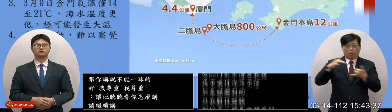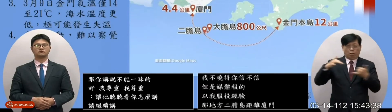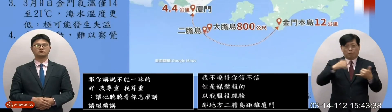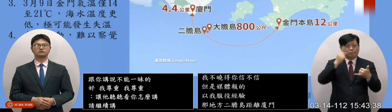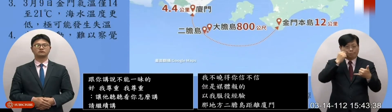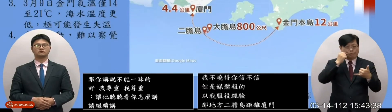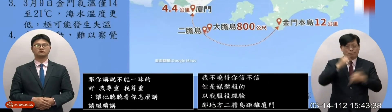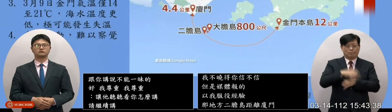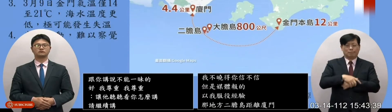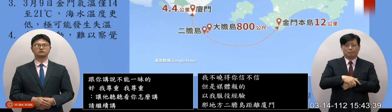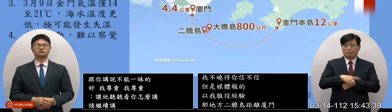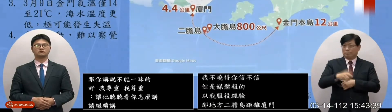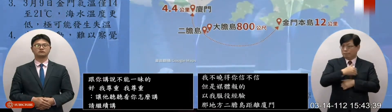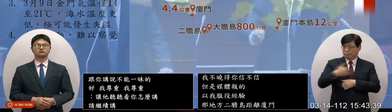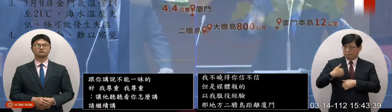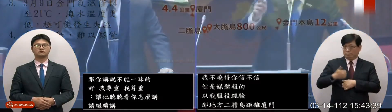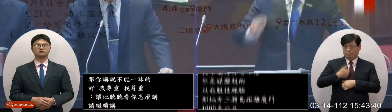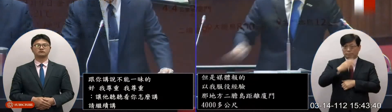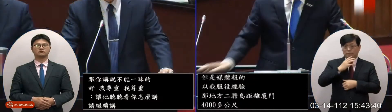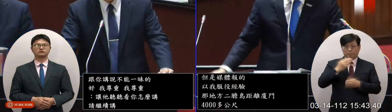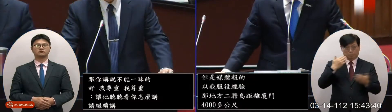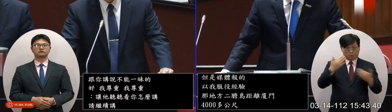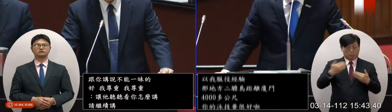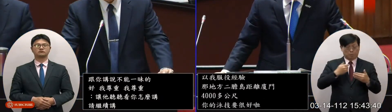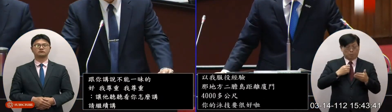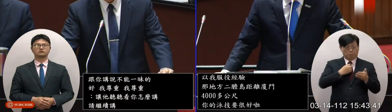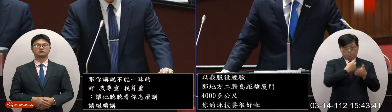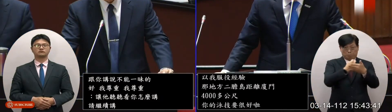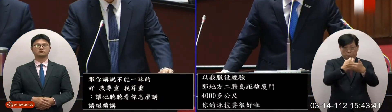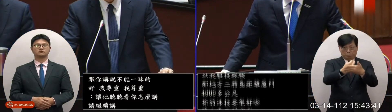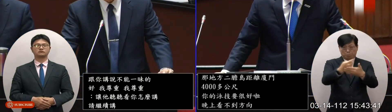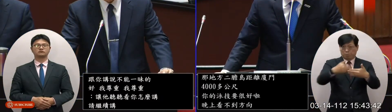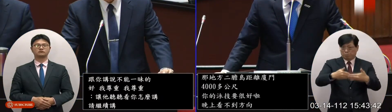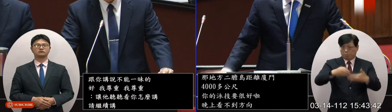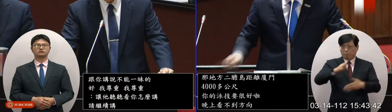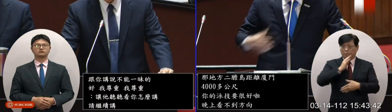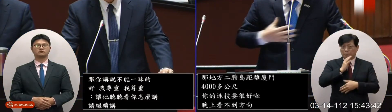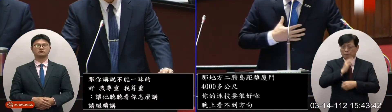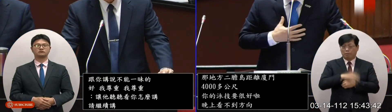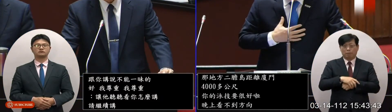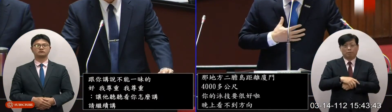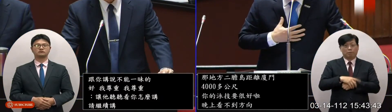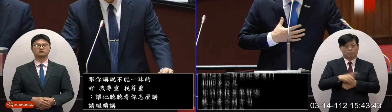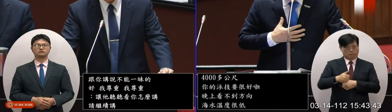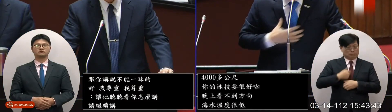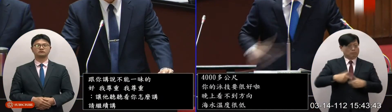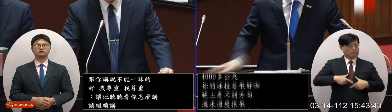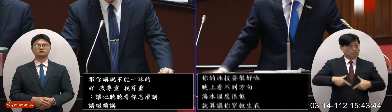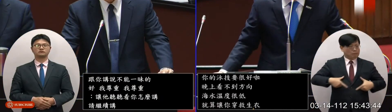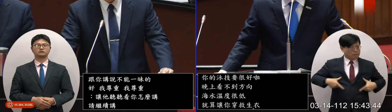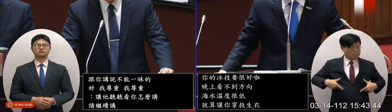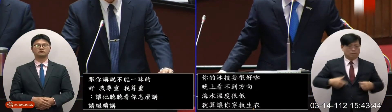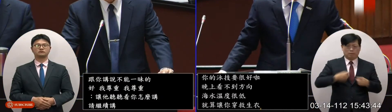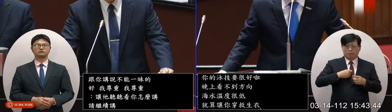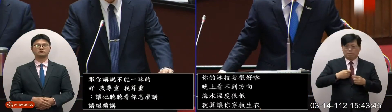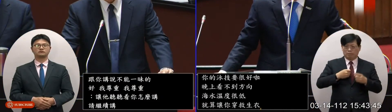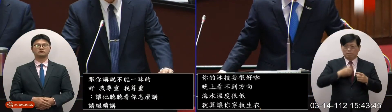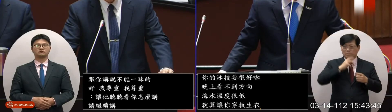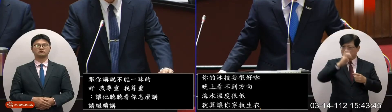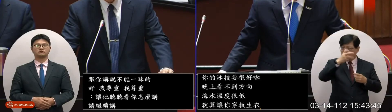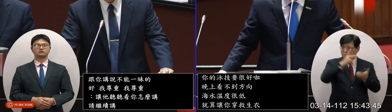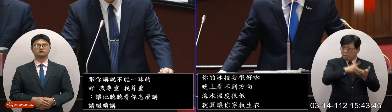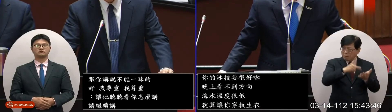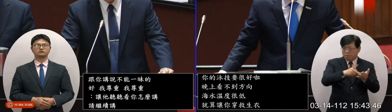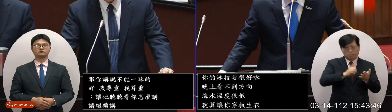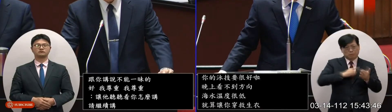控制啦？你有办法确认你会游到对岸去吗？然后这要多大的勇气？为了30万的债务